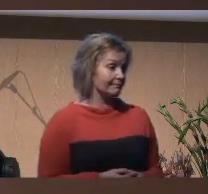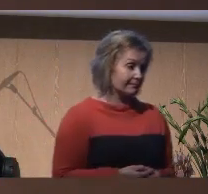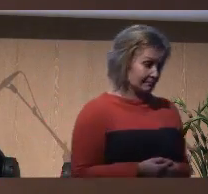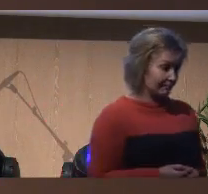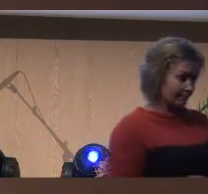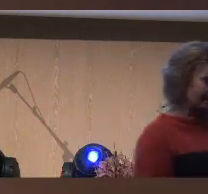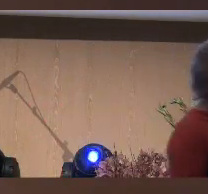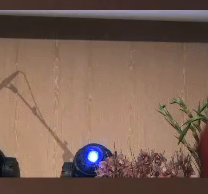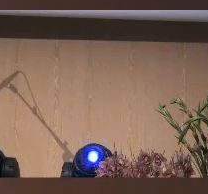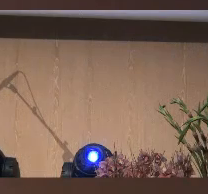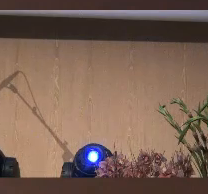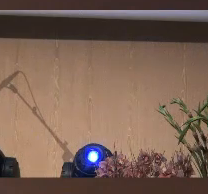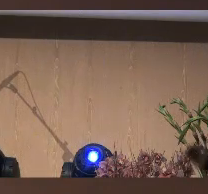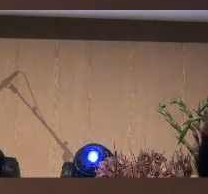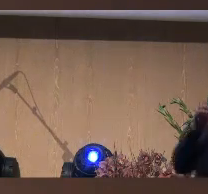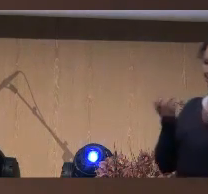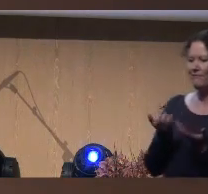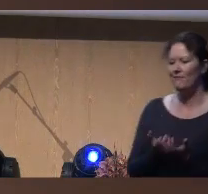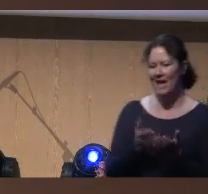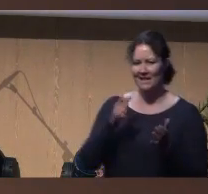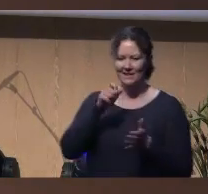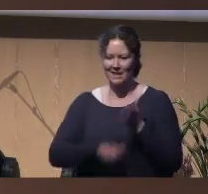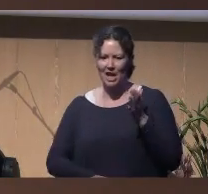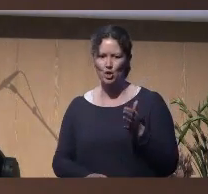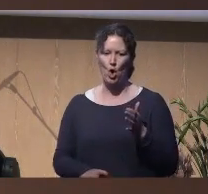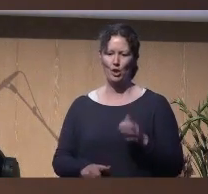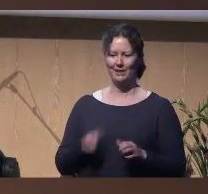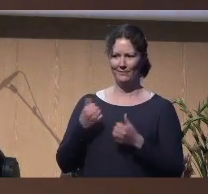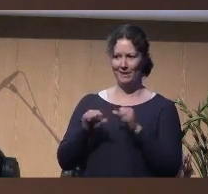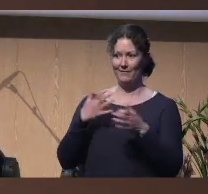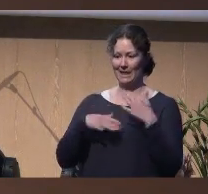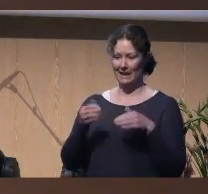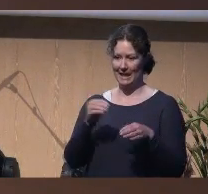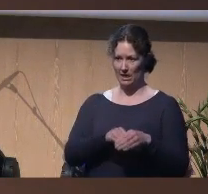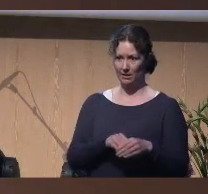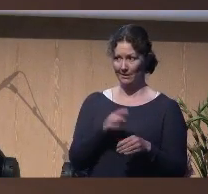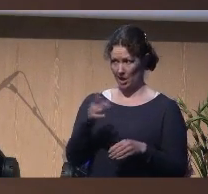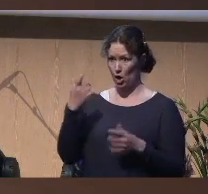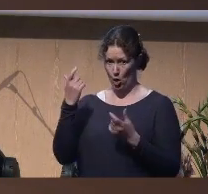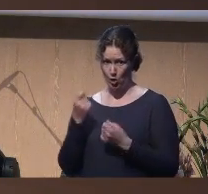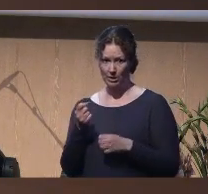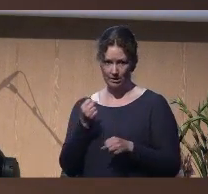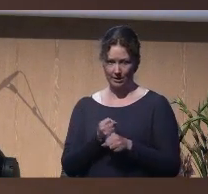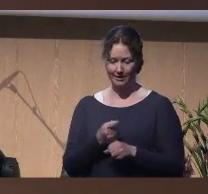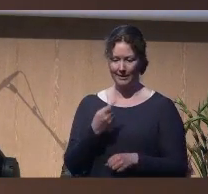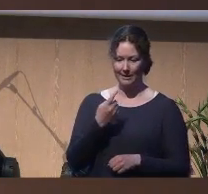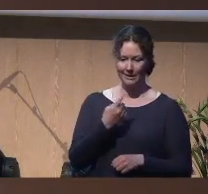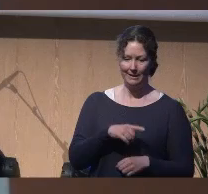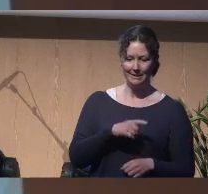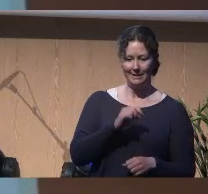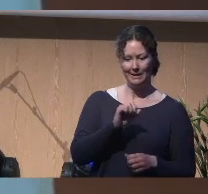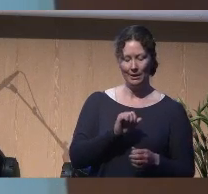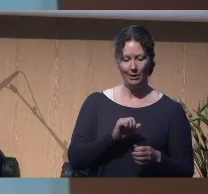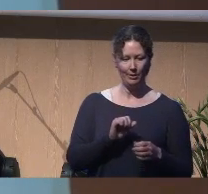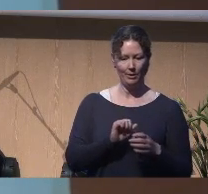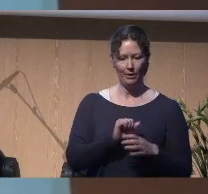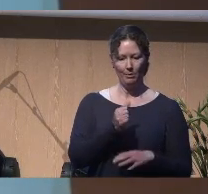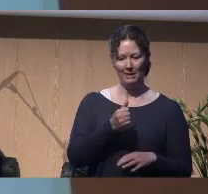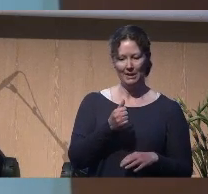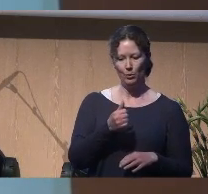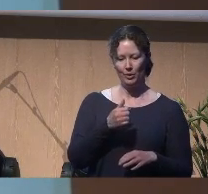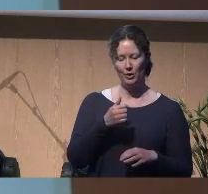Verdensrekord i frivillig deltakelse, dette har dere hørt. Dette er sant. 10 millioner, over 10 millioner medlemskap i